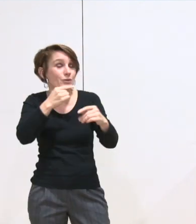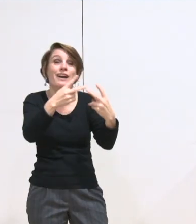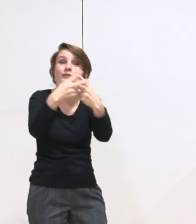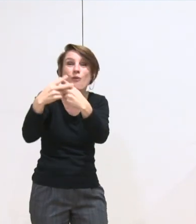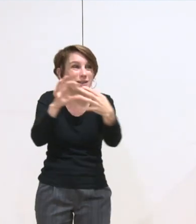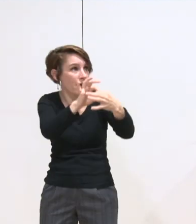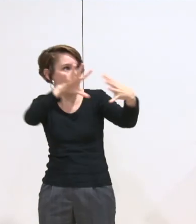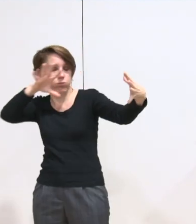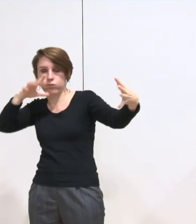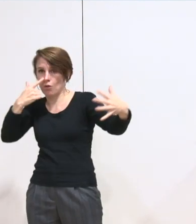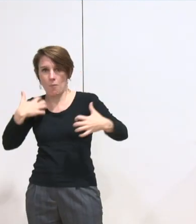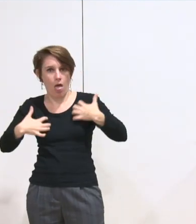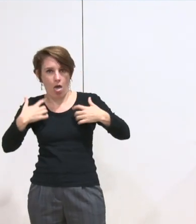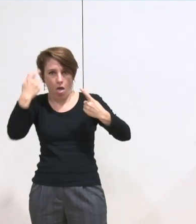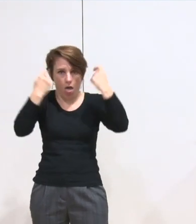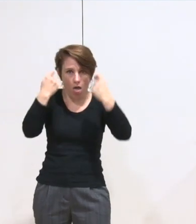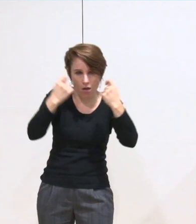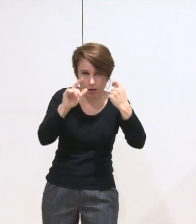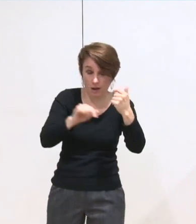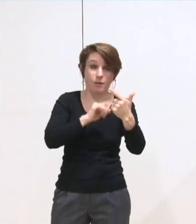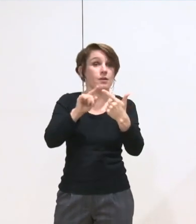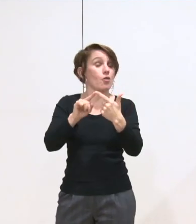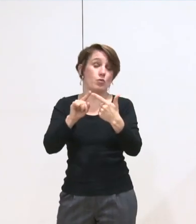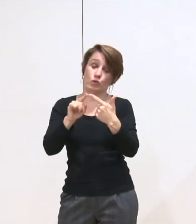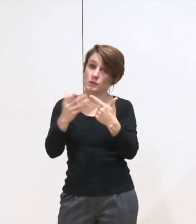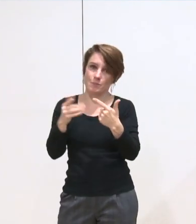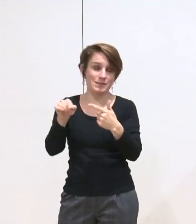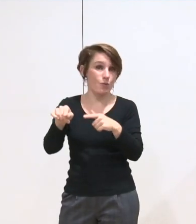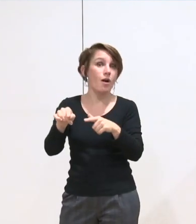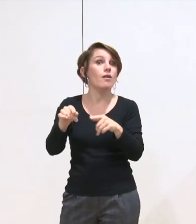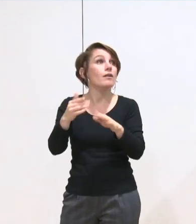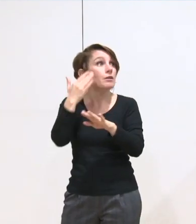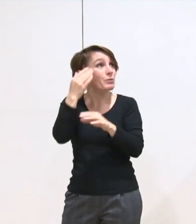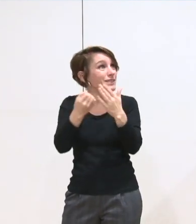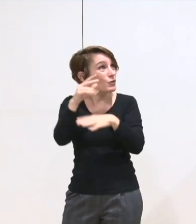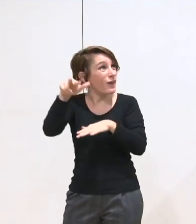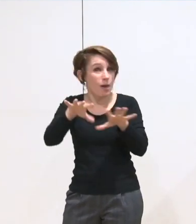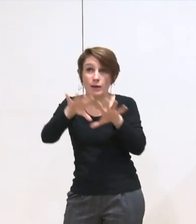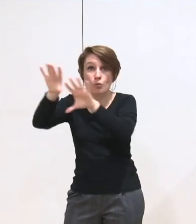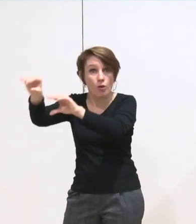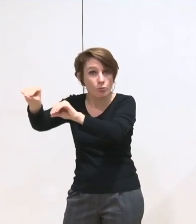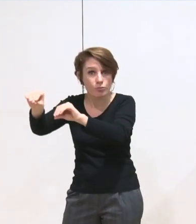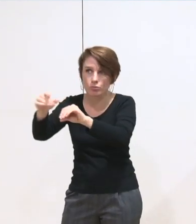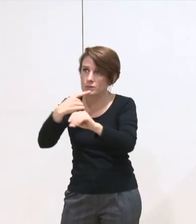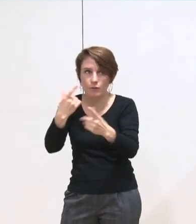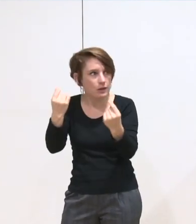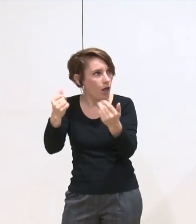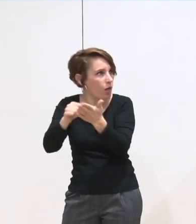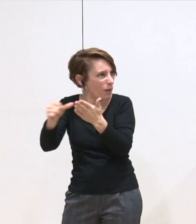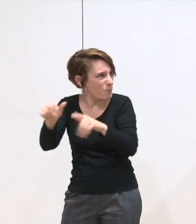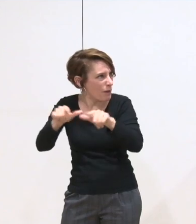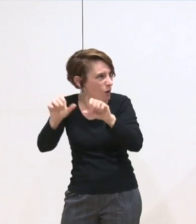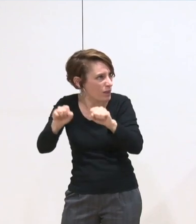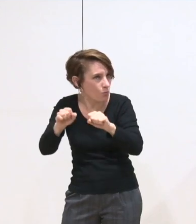question du montant du futur loyer et des frais attachés à un déménagement font partie, bien sûr, des